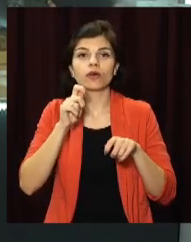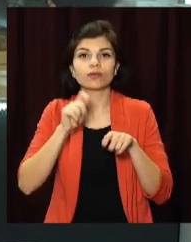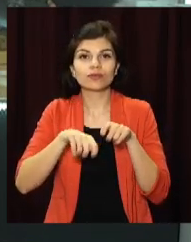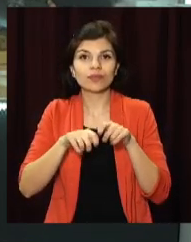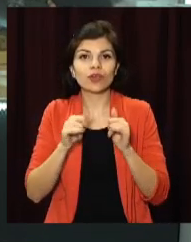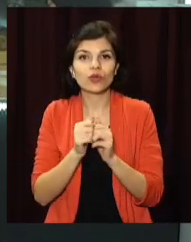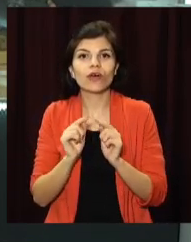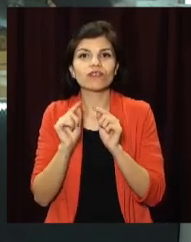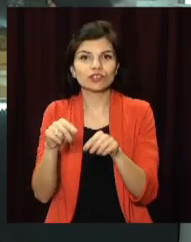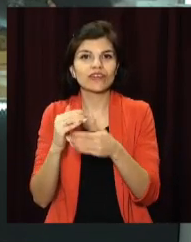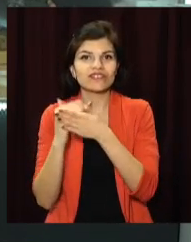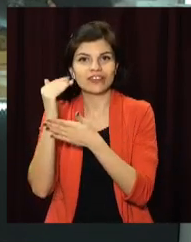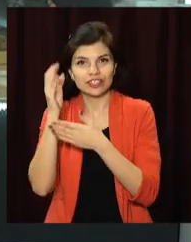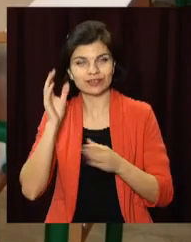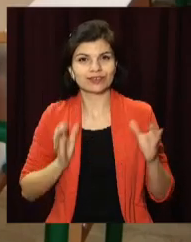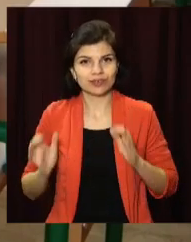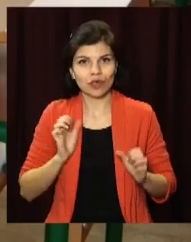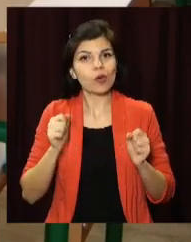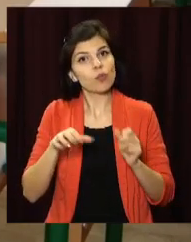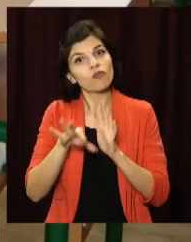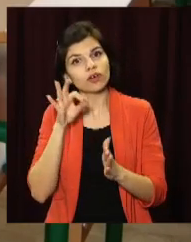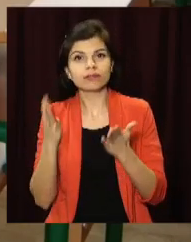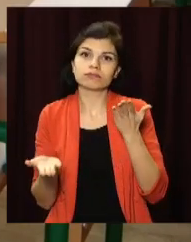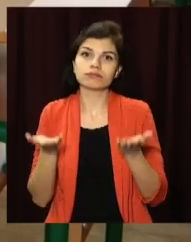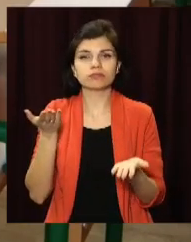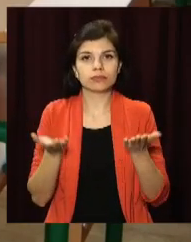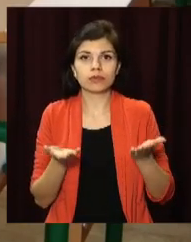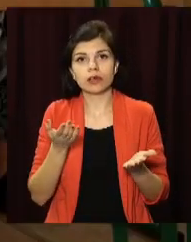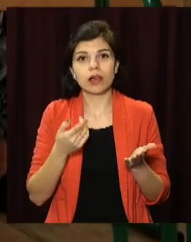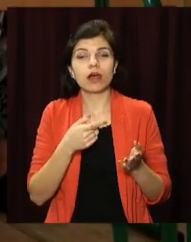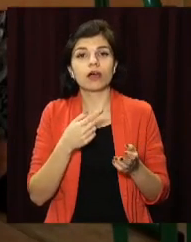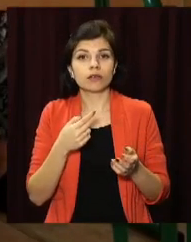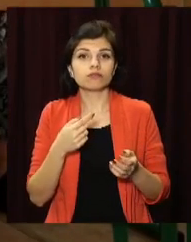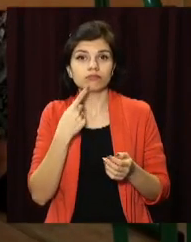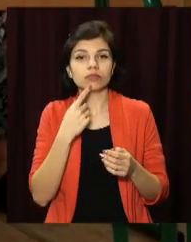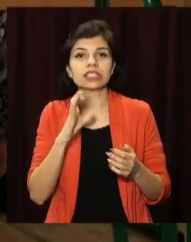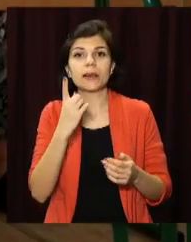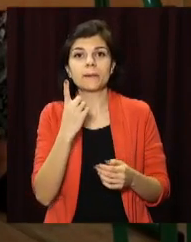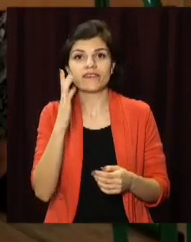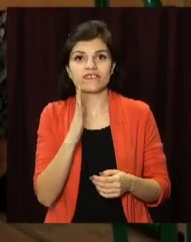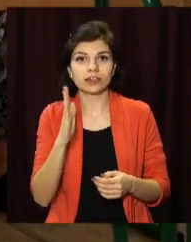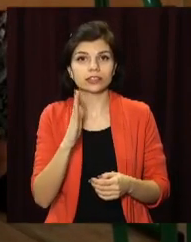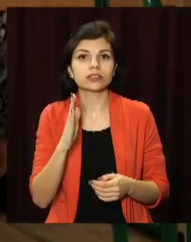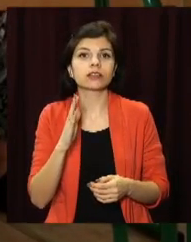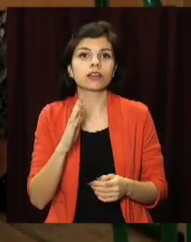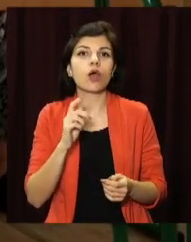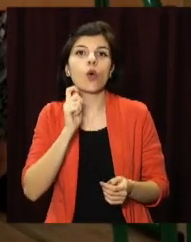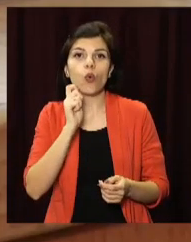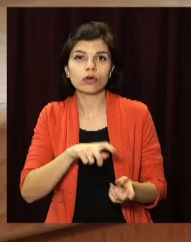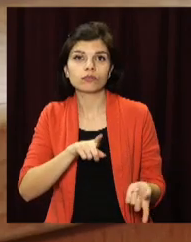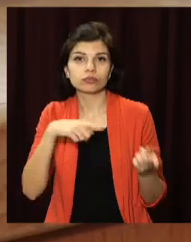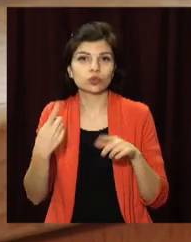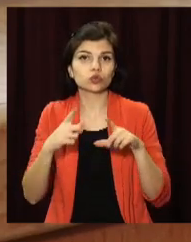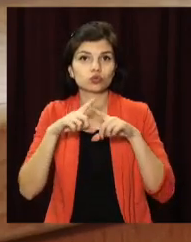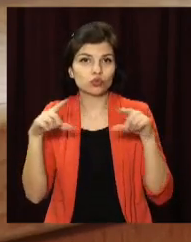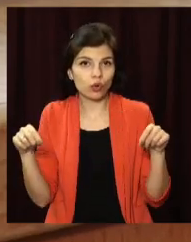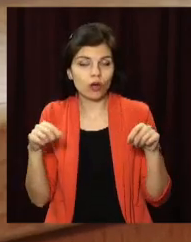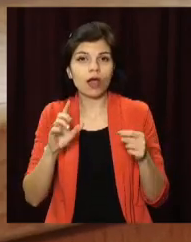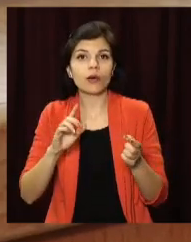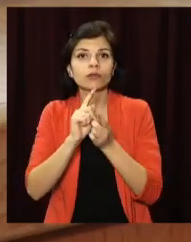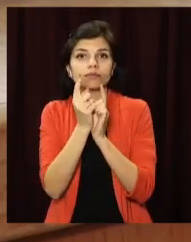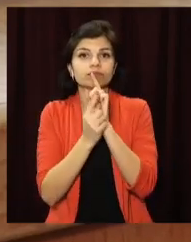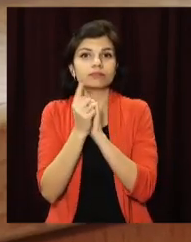вступу до вишів можна обирати. Це рішення послідовне і очікуване, адже з 1 вересня на українську перейшли школи. А після прийняття